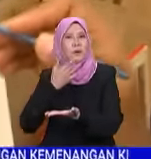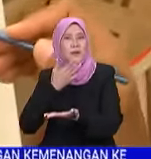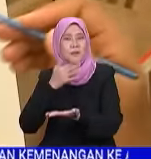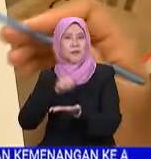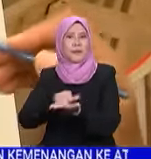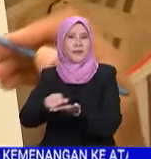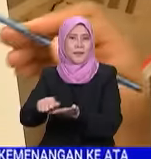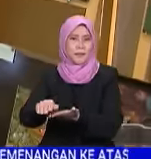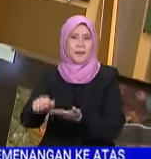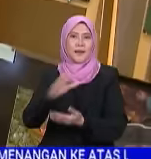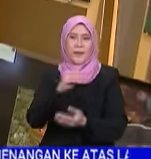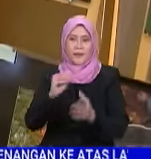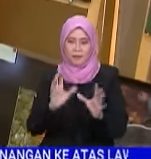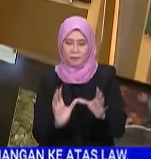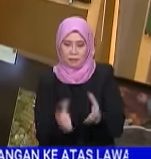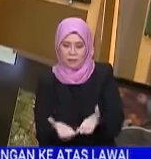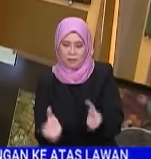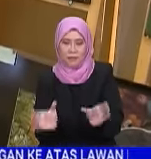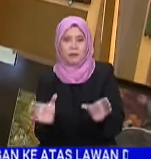batik dan